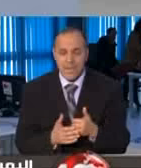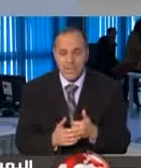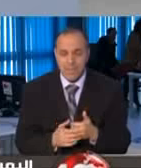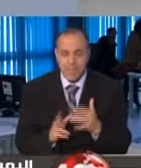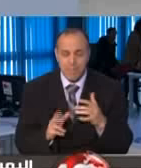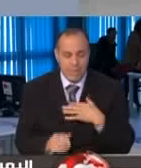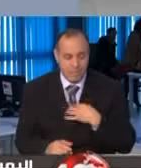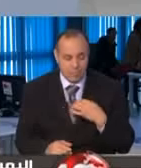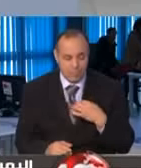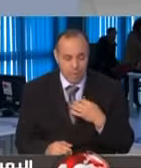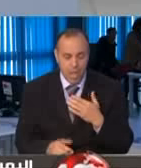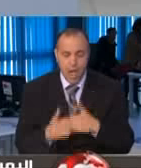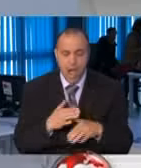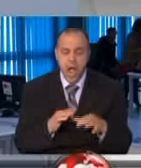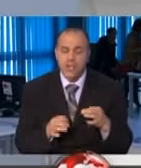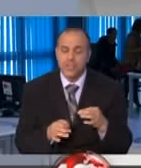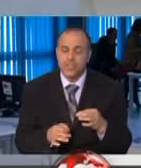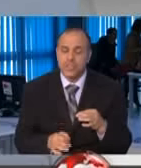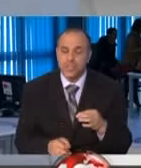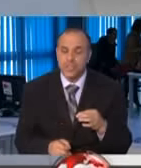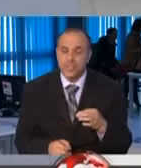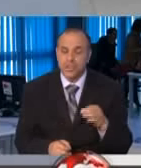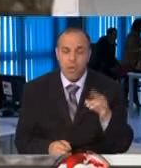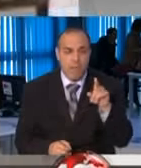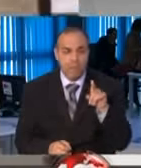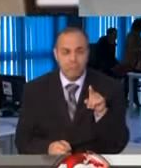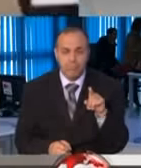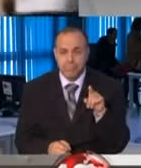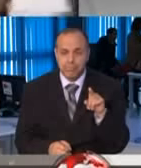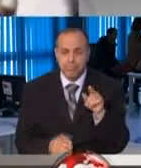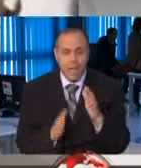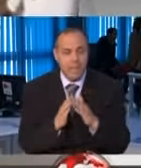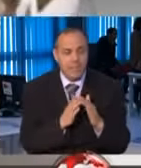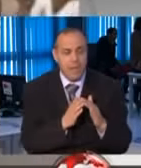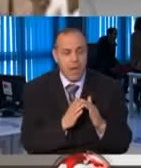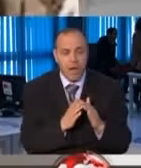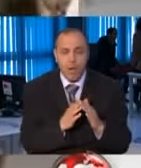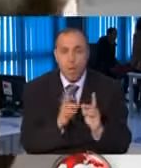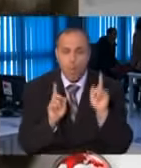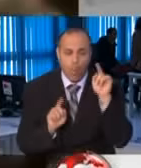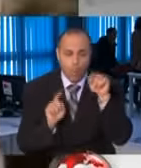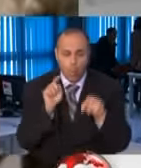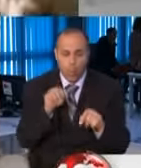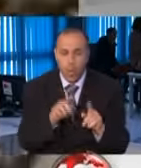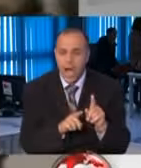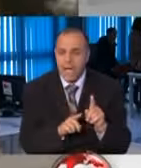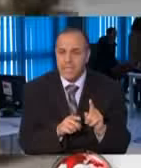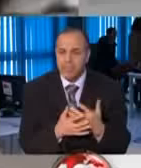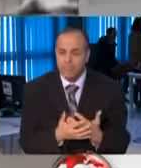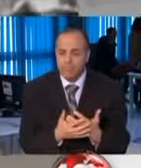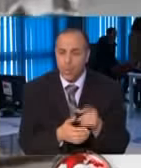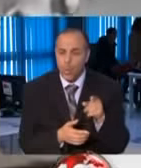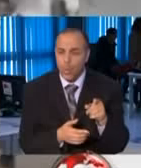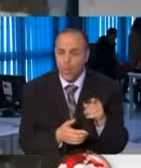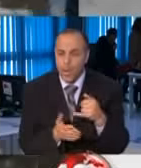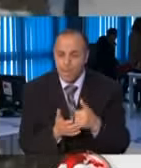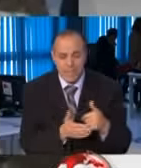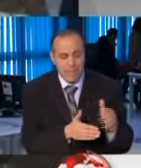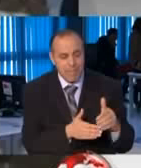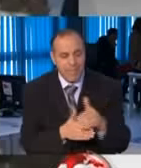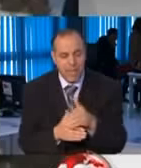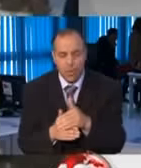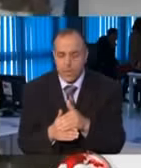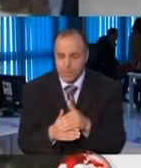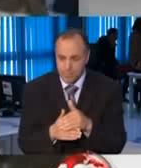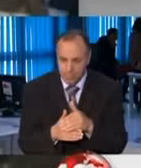8 مدنيين وأصيب العشرات جراء قصف مناطق سكنية وسقوط قذائف مدفعية ثقيلة في المدينة وأحياء